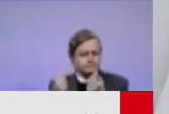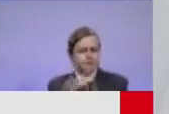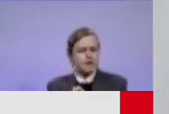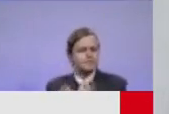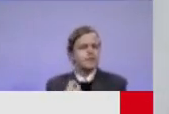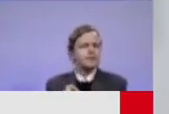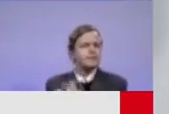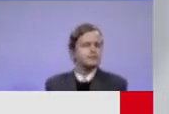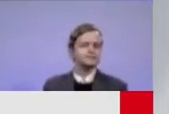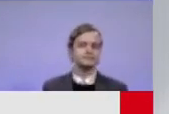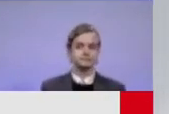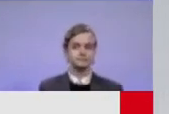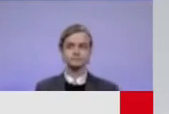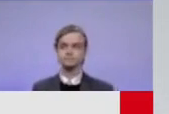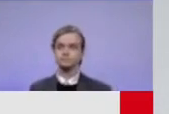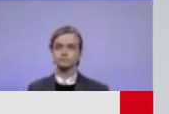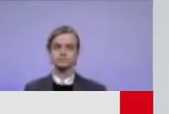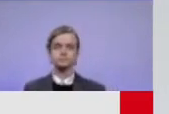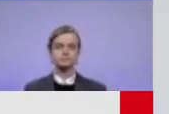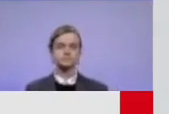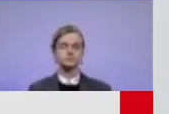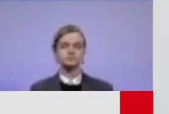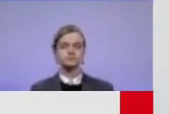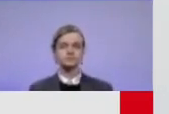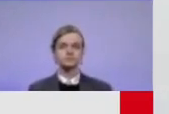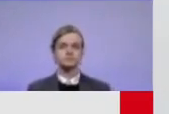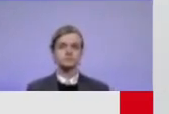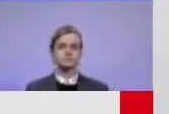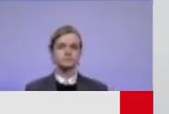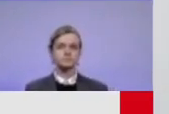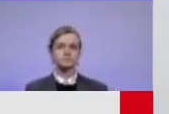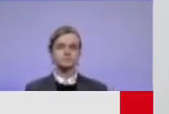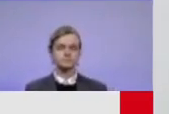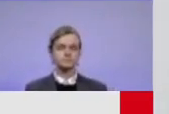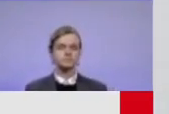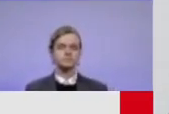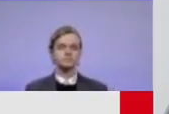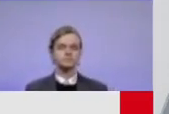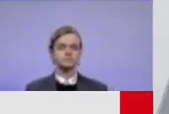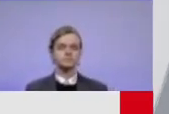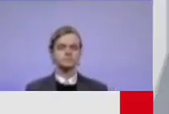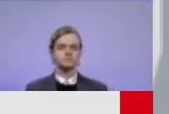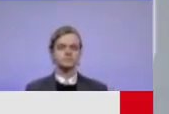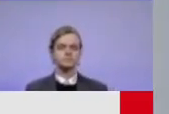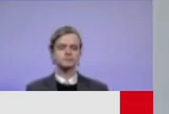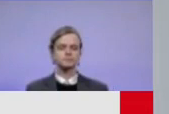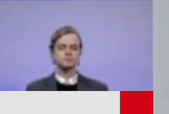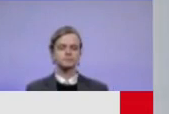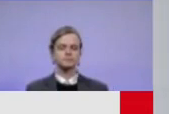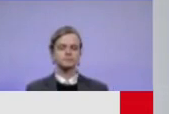susținută. Dragi colegi, să nu uităm că interesul nostru este